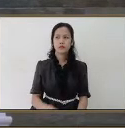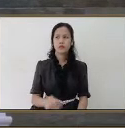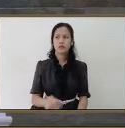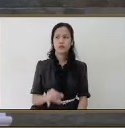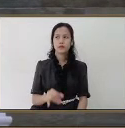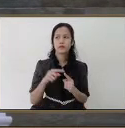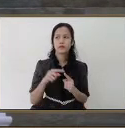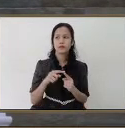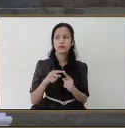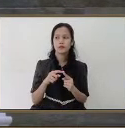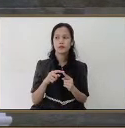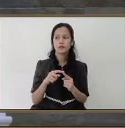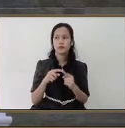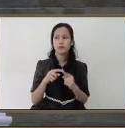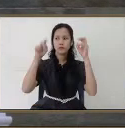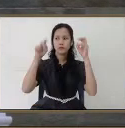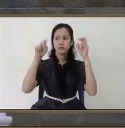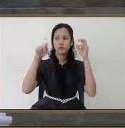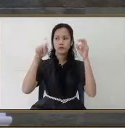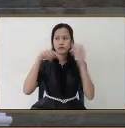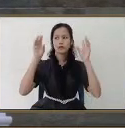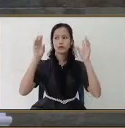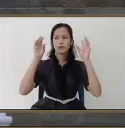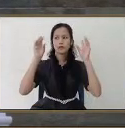doctrine, ang baba ng viewers natin.